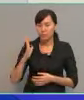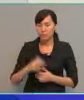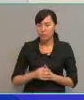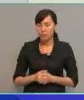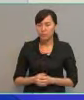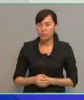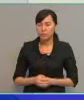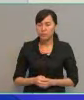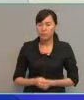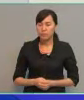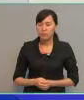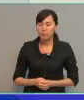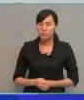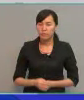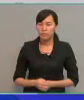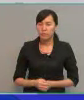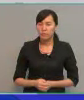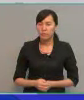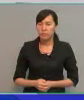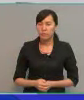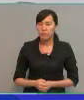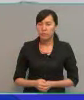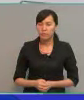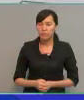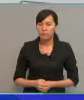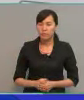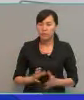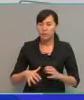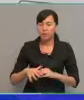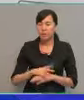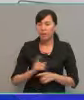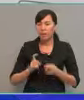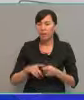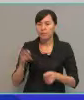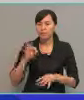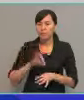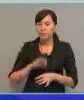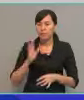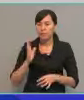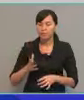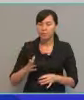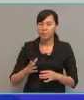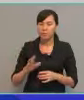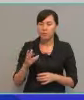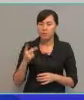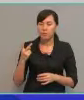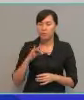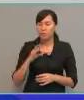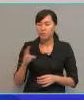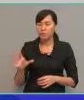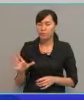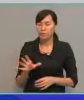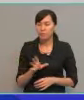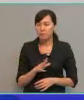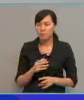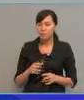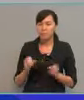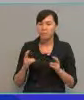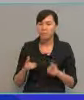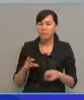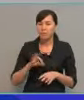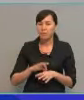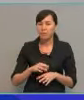лист дейміз ғой, екінші құжат сол болу керек. Әлем бойынша коронавируске шалдыққандар қатары 2 миллионға жуықтады.